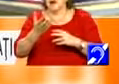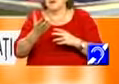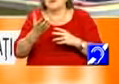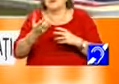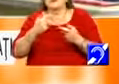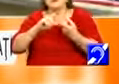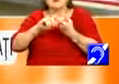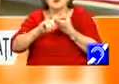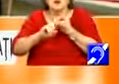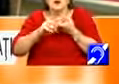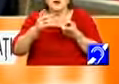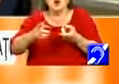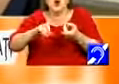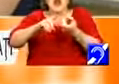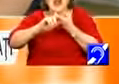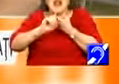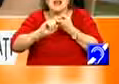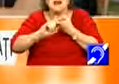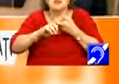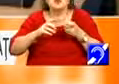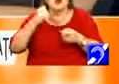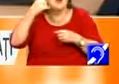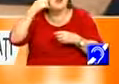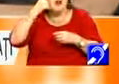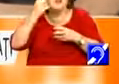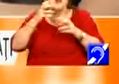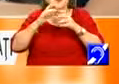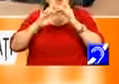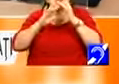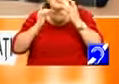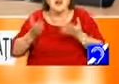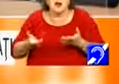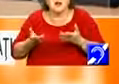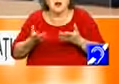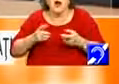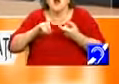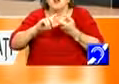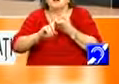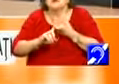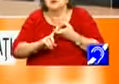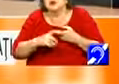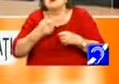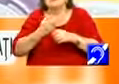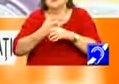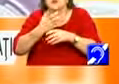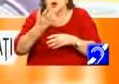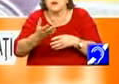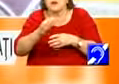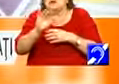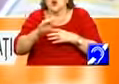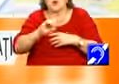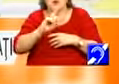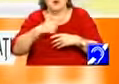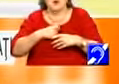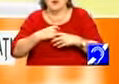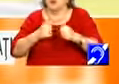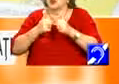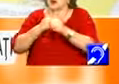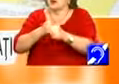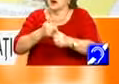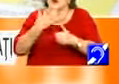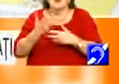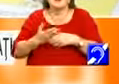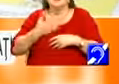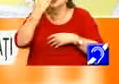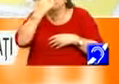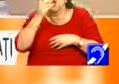de conexiunile la telefonie și internet. Aceste conexiuni sunt foarte slabe, iar copiii nu pot urmări lecțiile predate